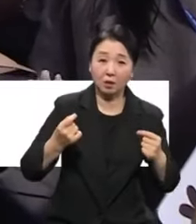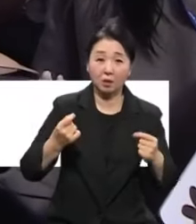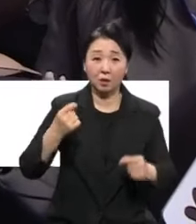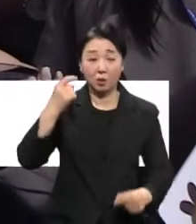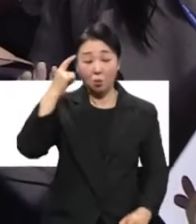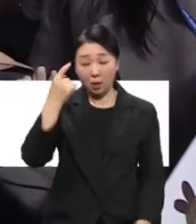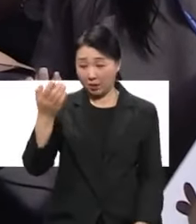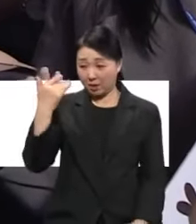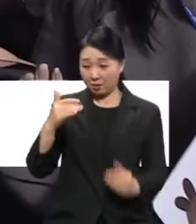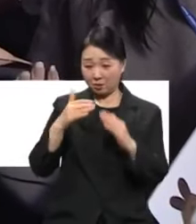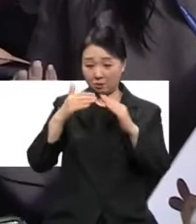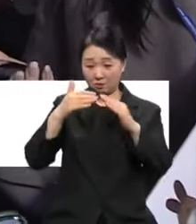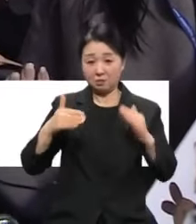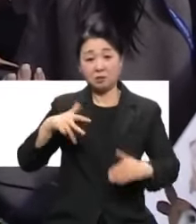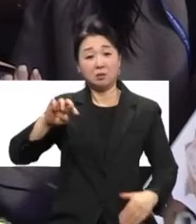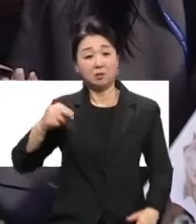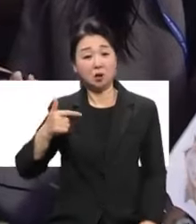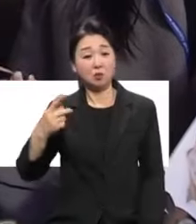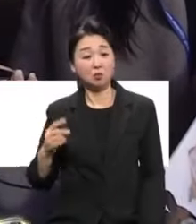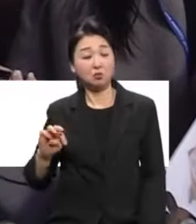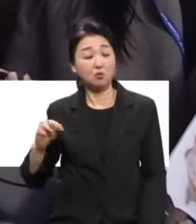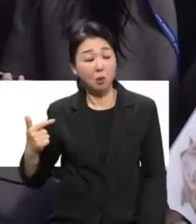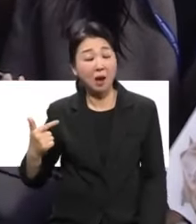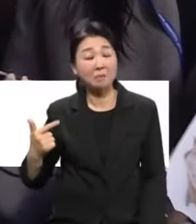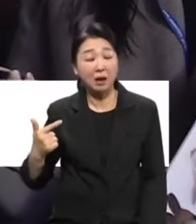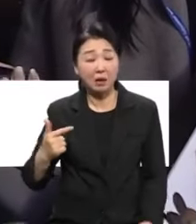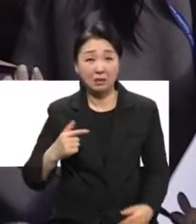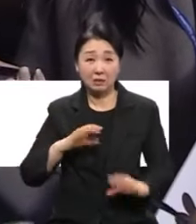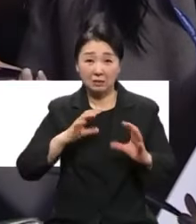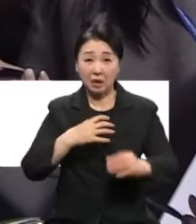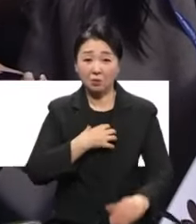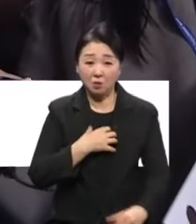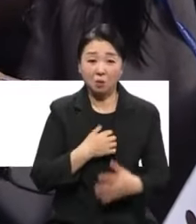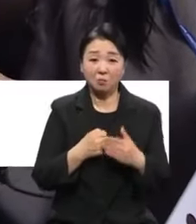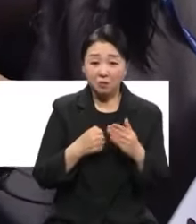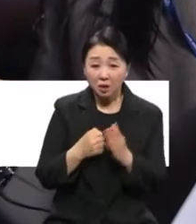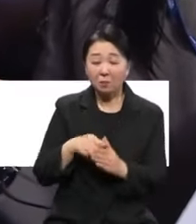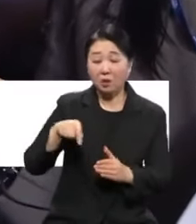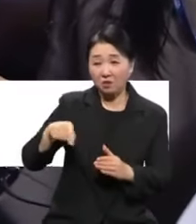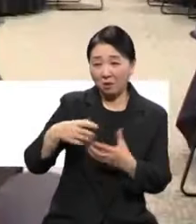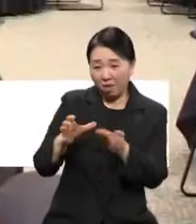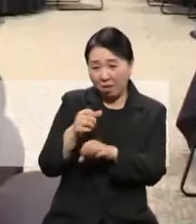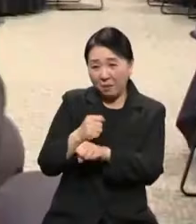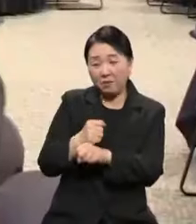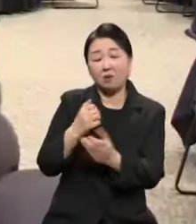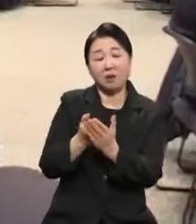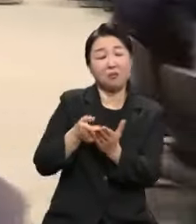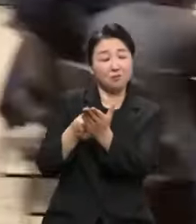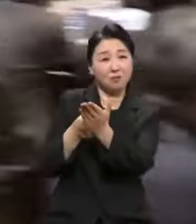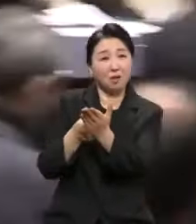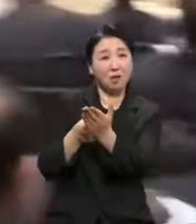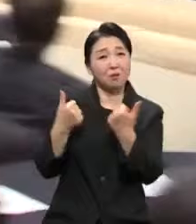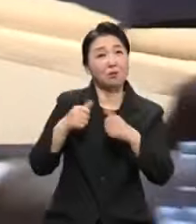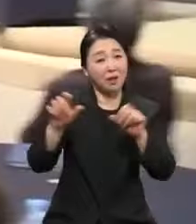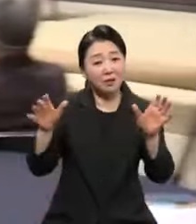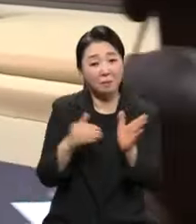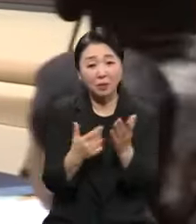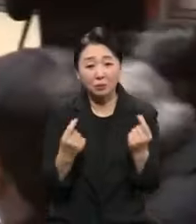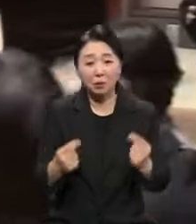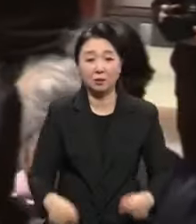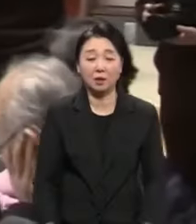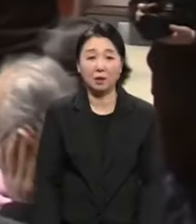어수선하니까 국보위 만들어서 여기다 다 위임해달라고 국회 해산한 거랑 뭐가 다릅니까? 이준석 대표는 격한